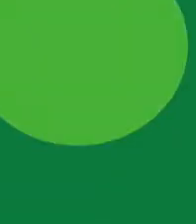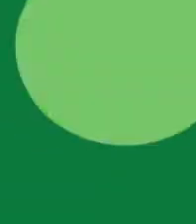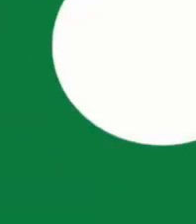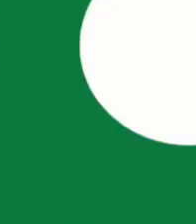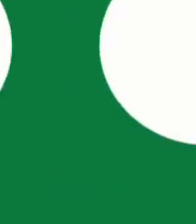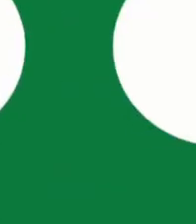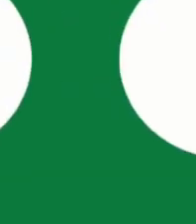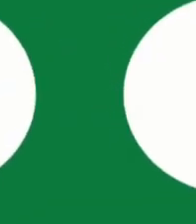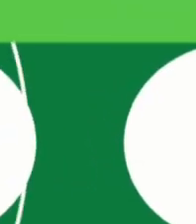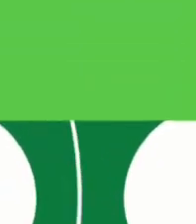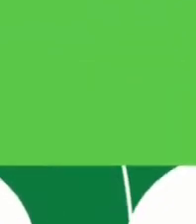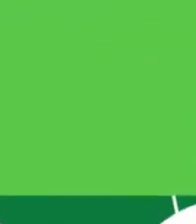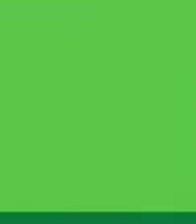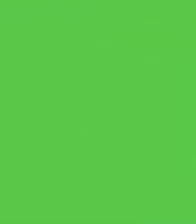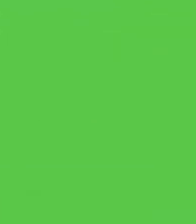Музика